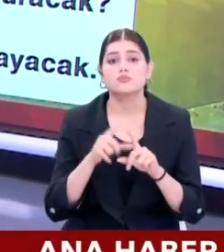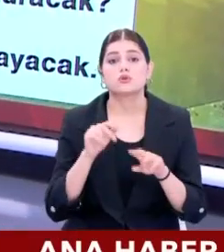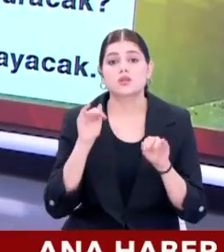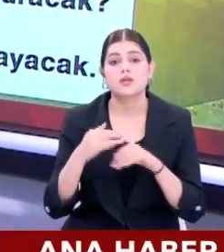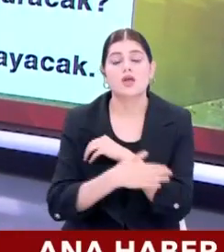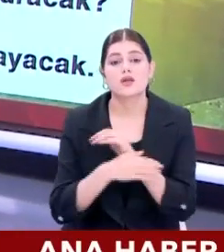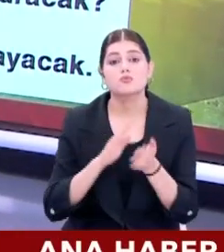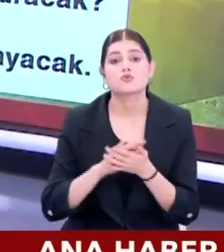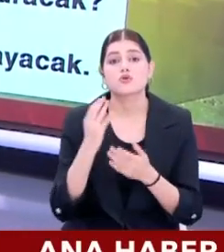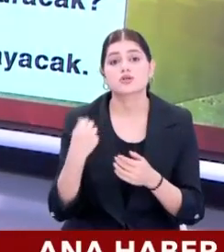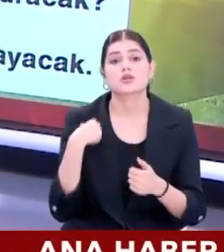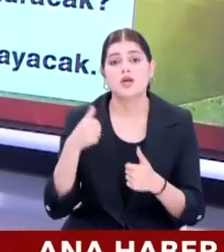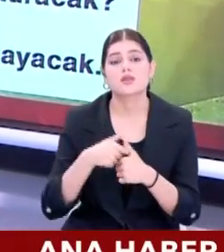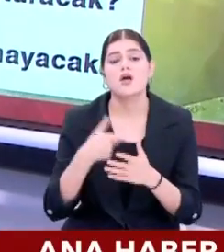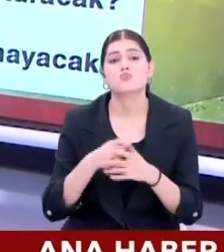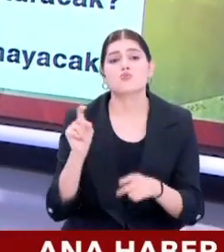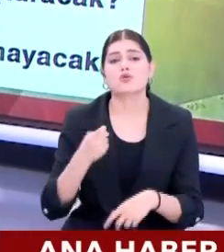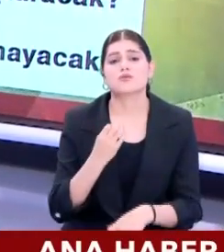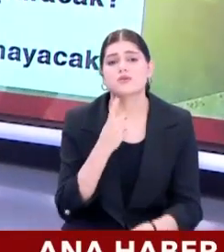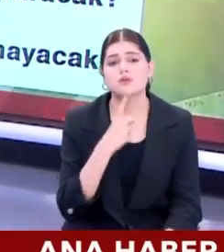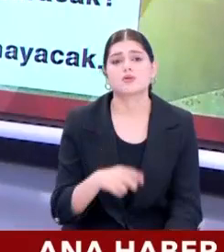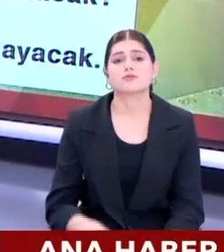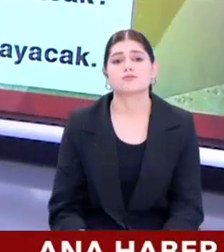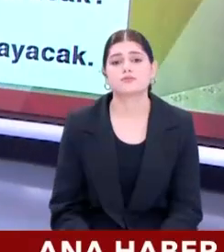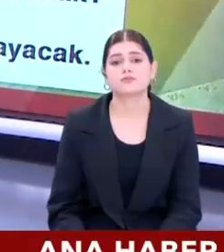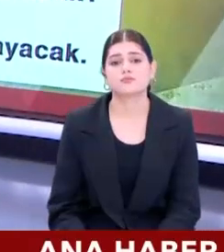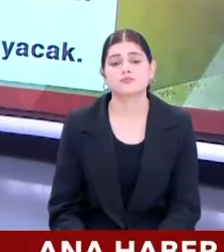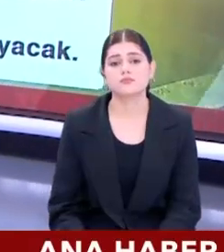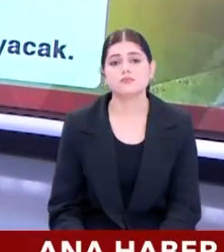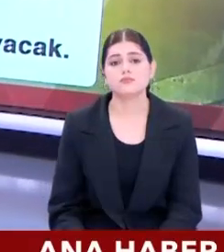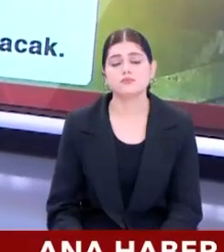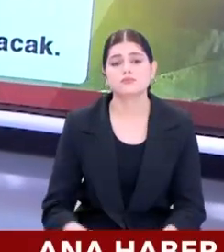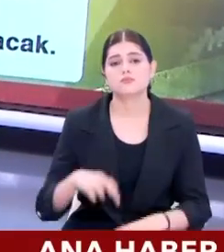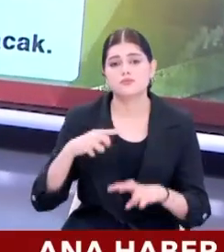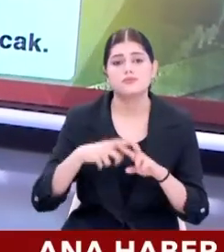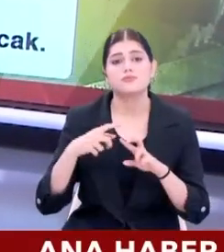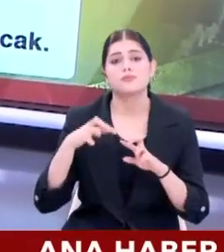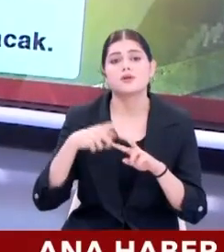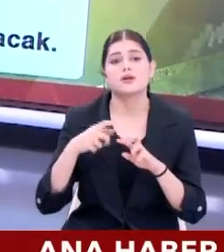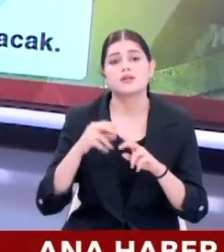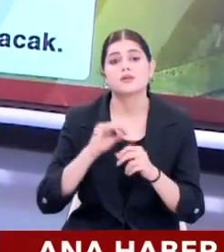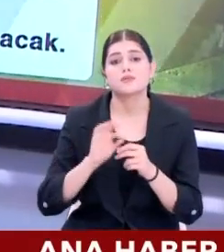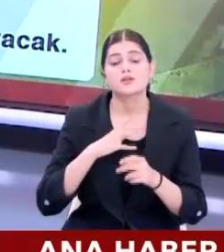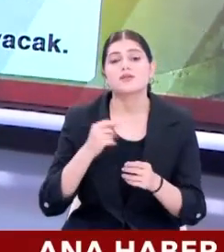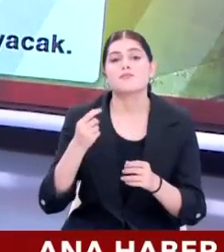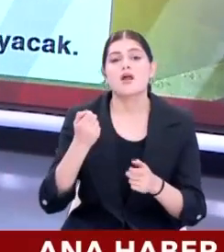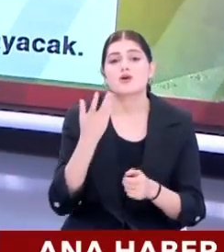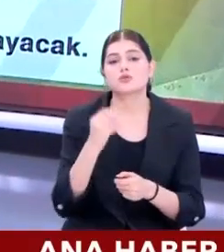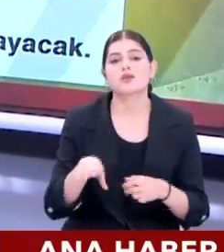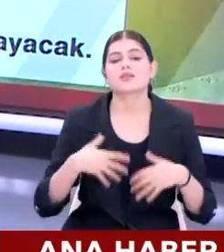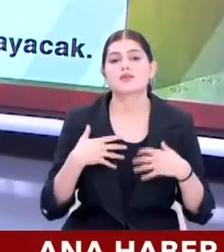olduğu noktasında yeni bir isim bulunabilir Sonuçta Ee yani pratiğini yaşadıktan sonra Dar gelirli nefes aldıktan sonra